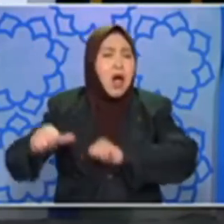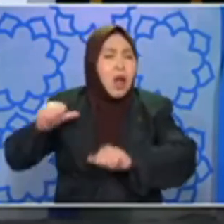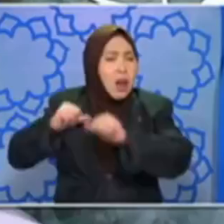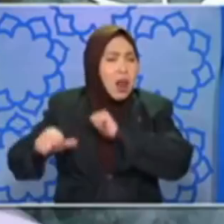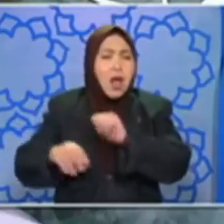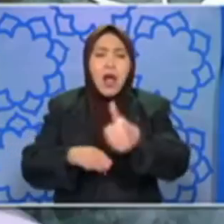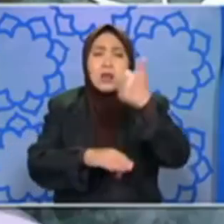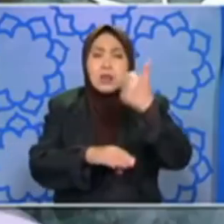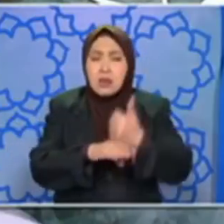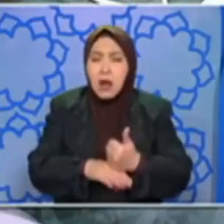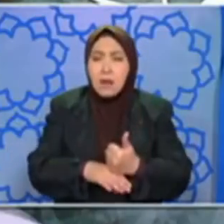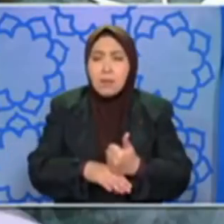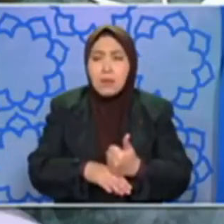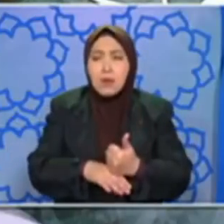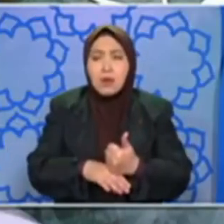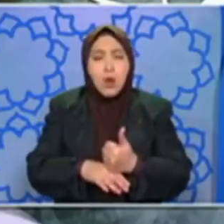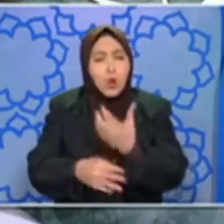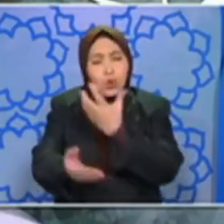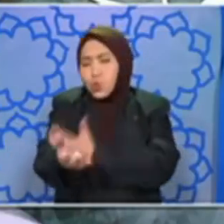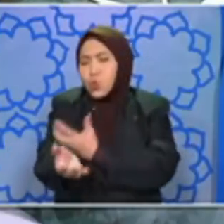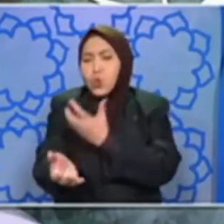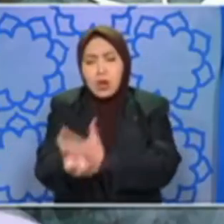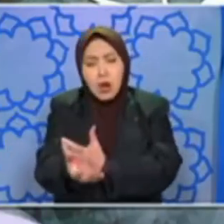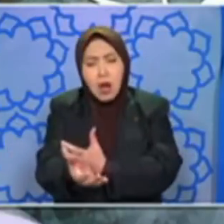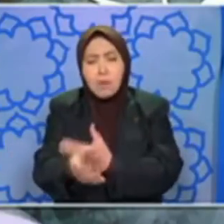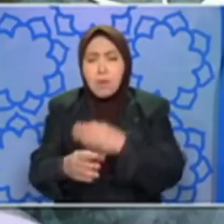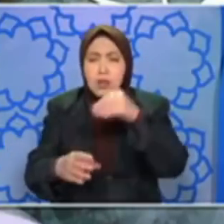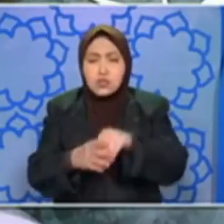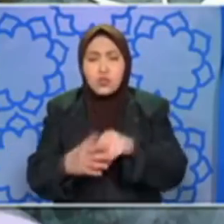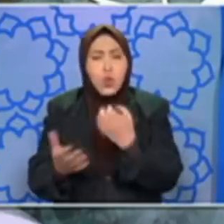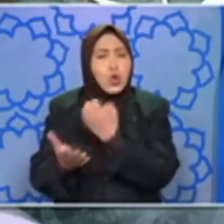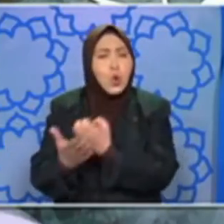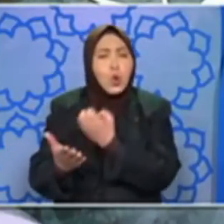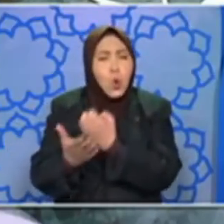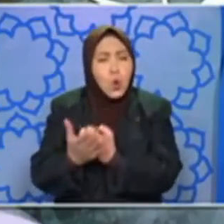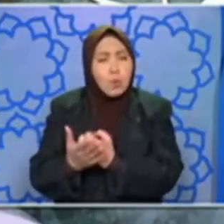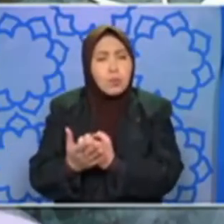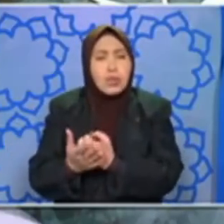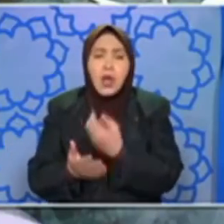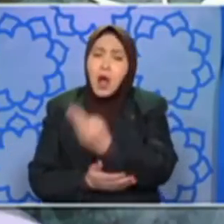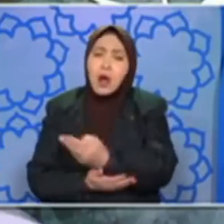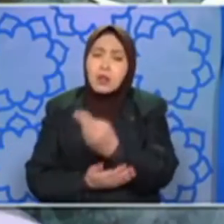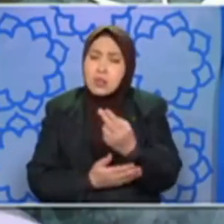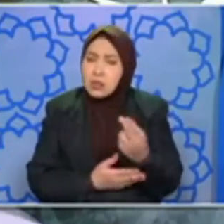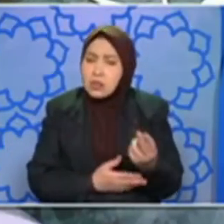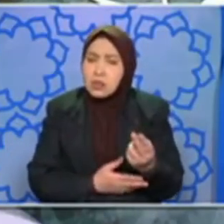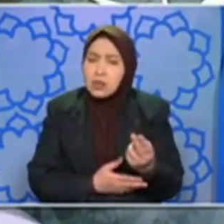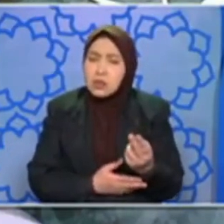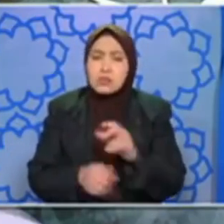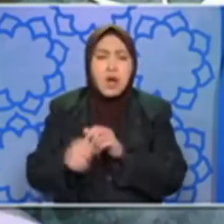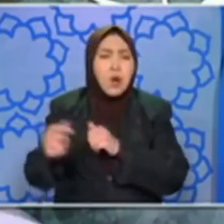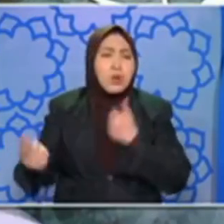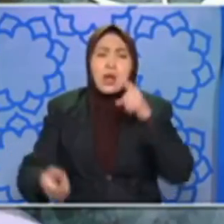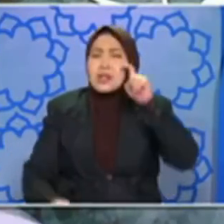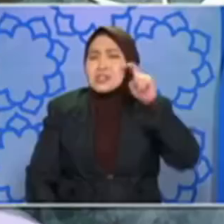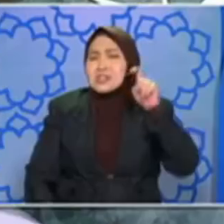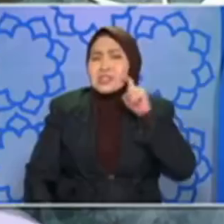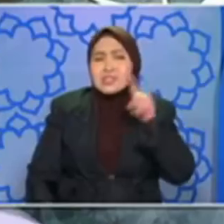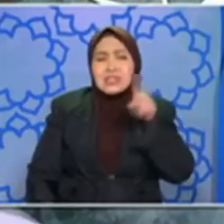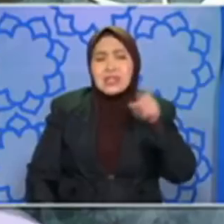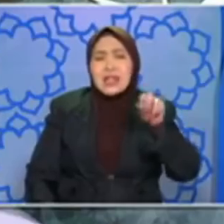nama ni, ketaatan keturunan, masuk bab ekonomi pula, bab harta, apa ni, jauh daripada zina,